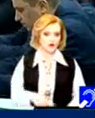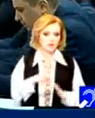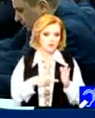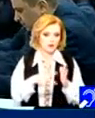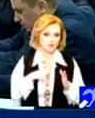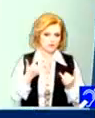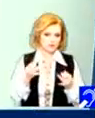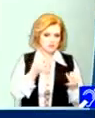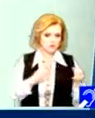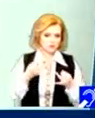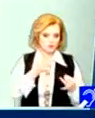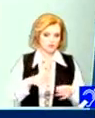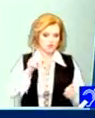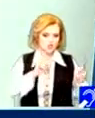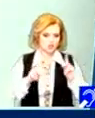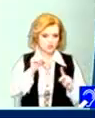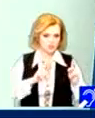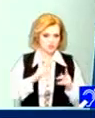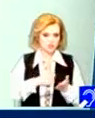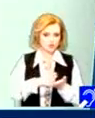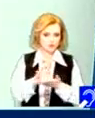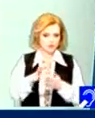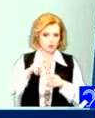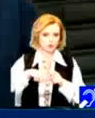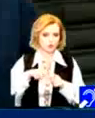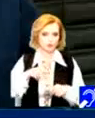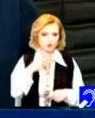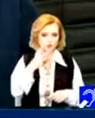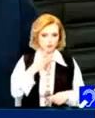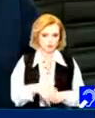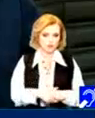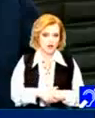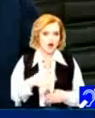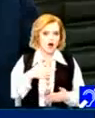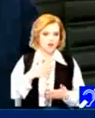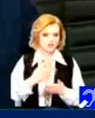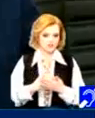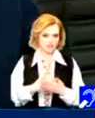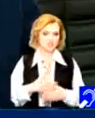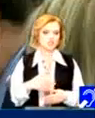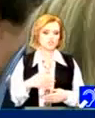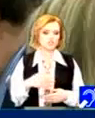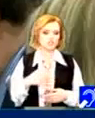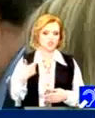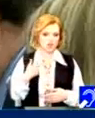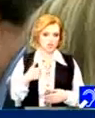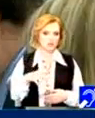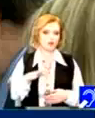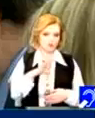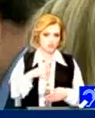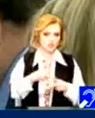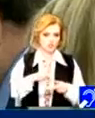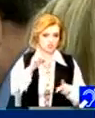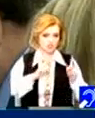Subiectul a fost abordat astăzi la Consiliul Național în domeniul controlului tutunului. Activiștii civici nu au lipsit de la ședință. În rând cu